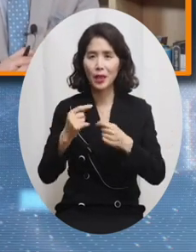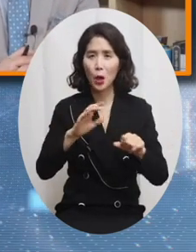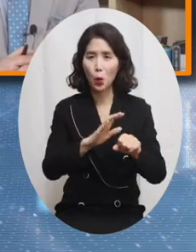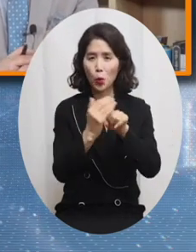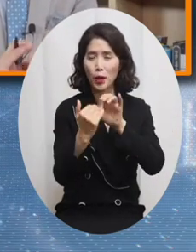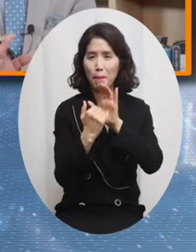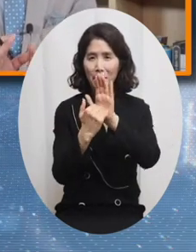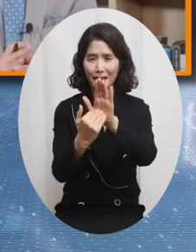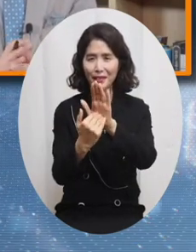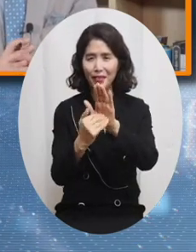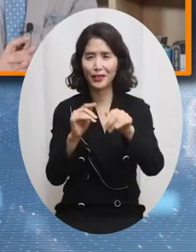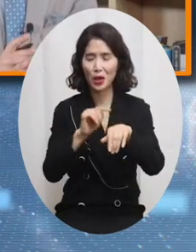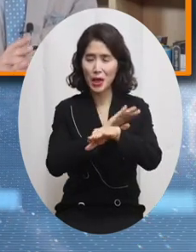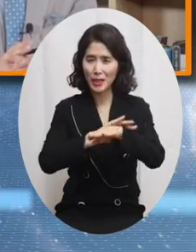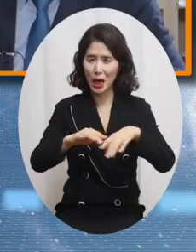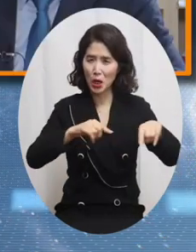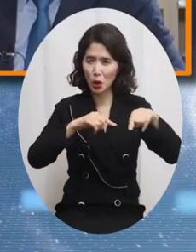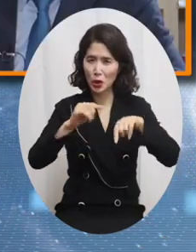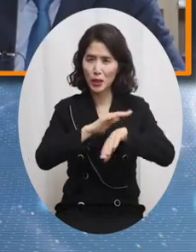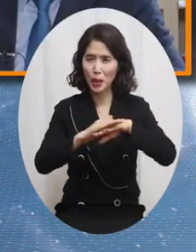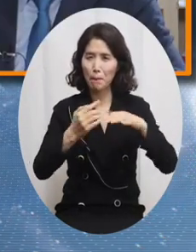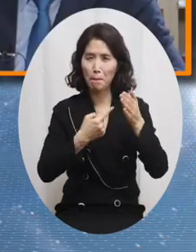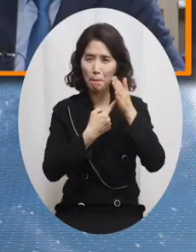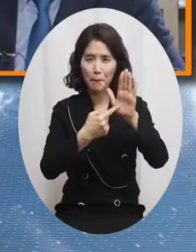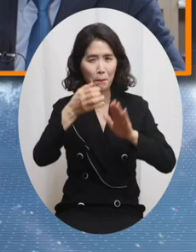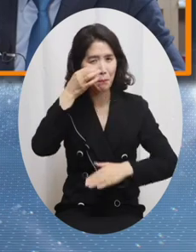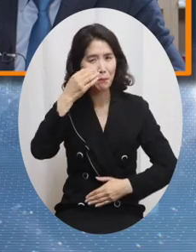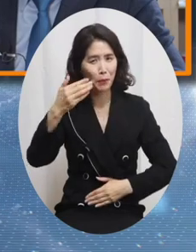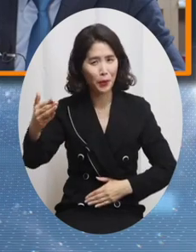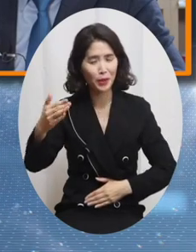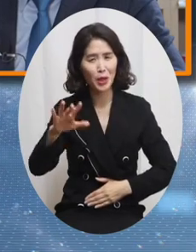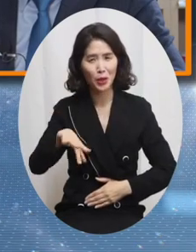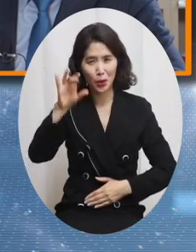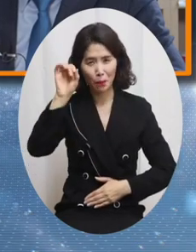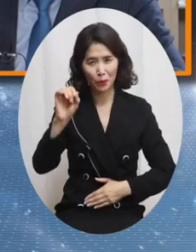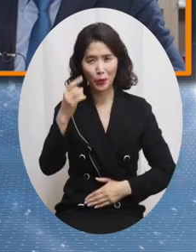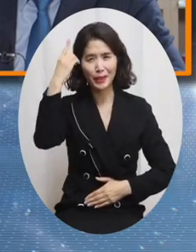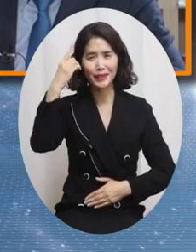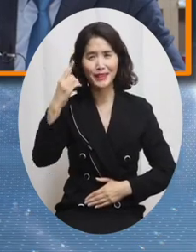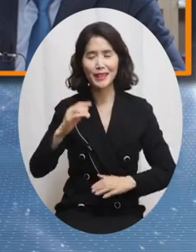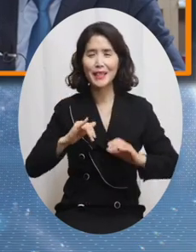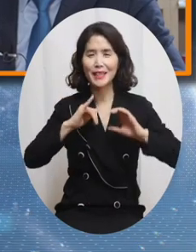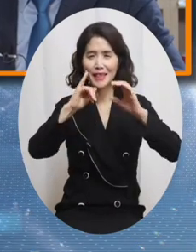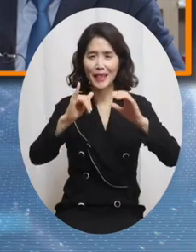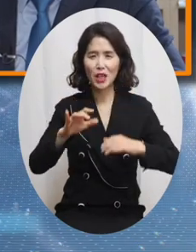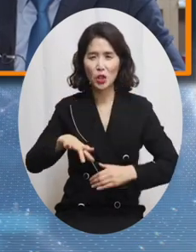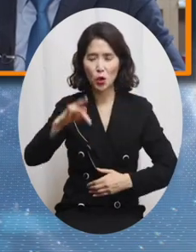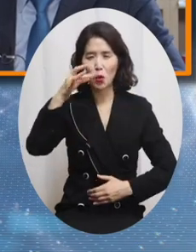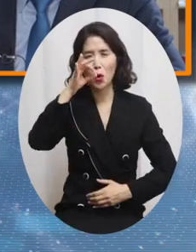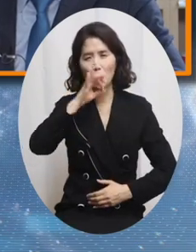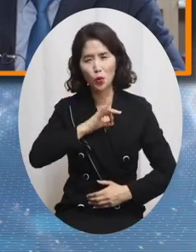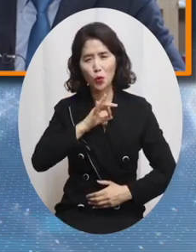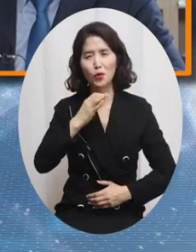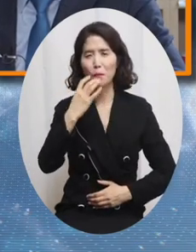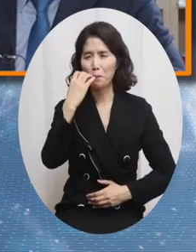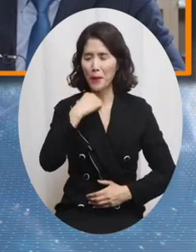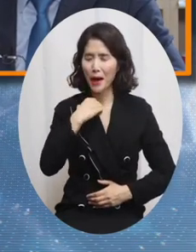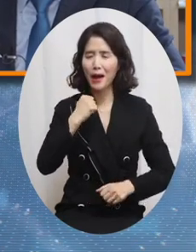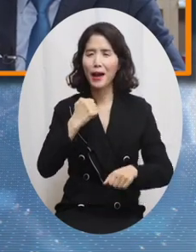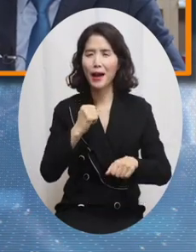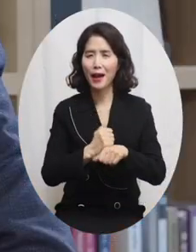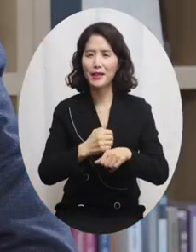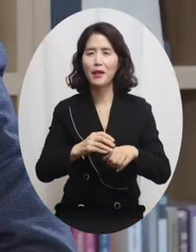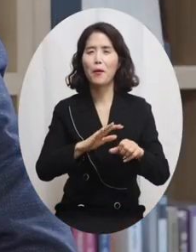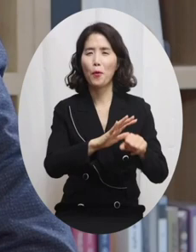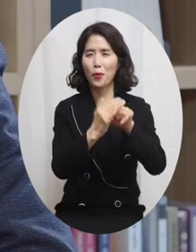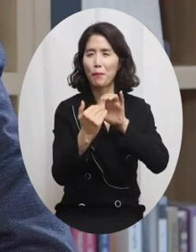모델 정책으로 자리를 잡게 됐죠. 그렇죠. 결국은 하나의 시스템을 만들어냈고 그것이 이제 세계 최고로 효율적인 이제 방역 시스템이